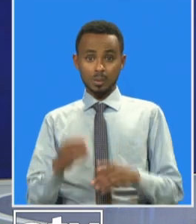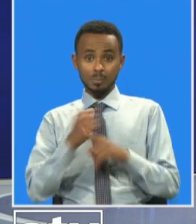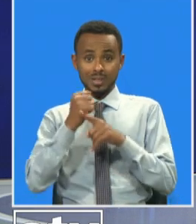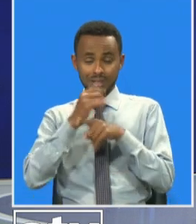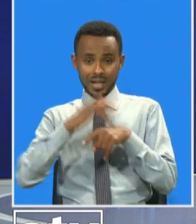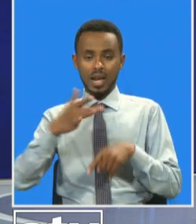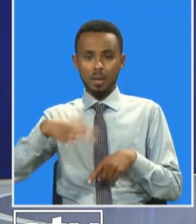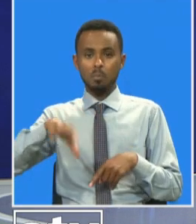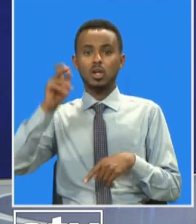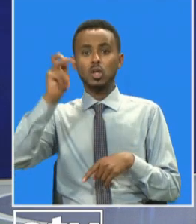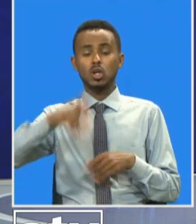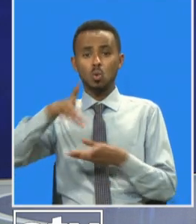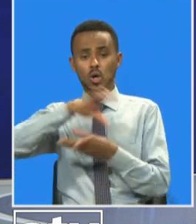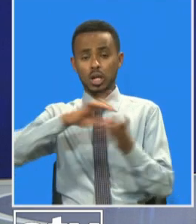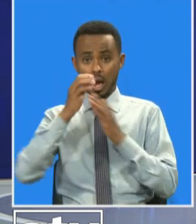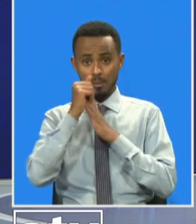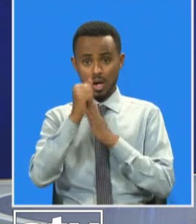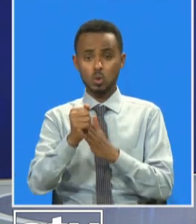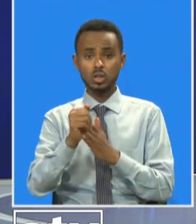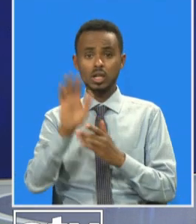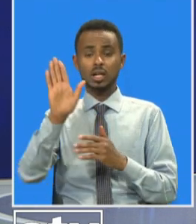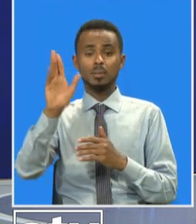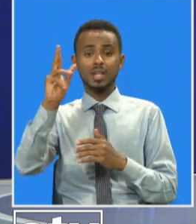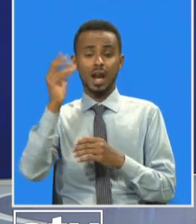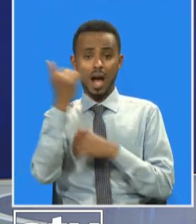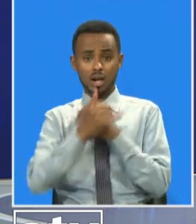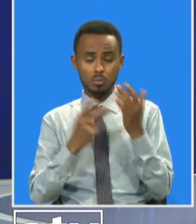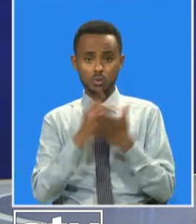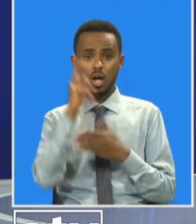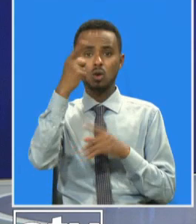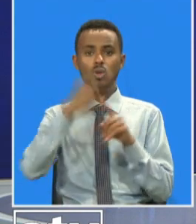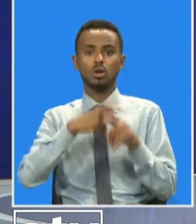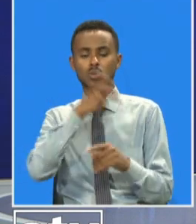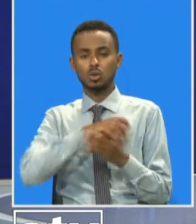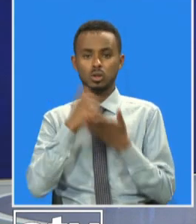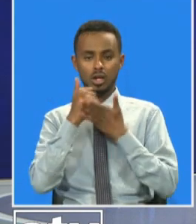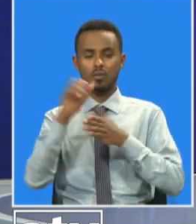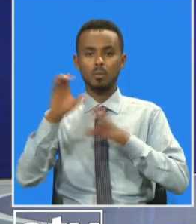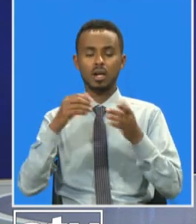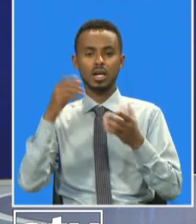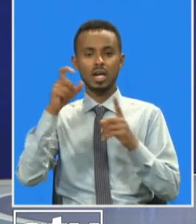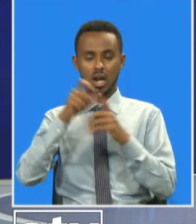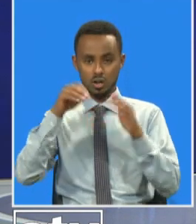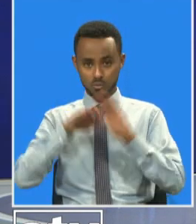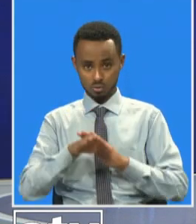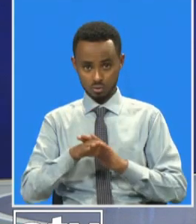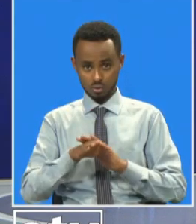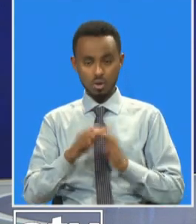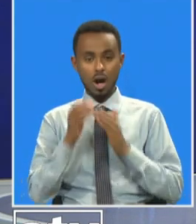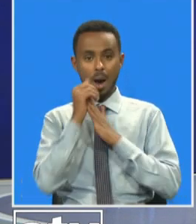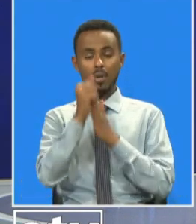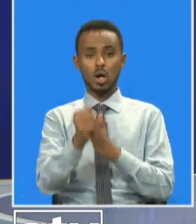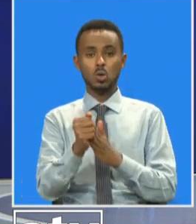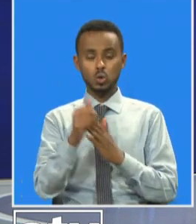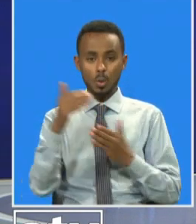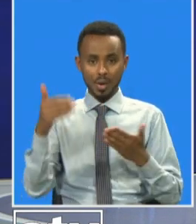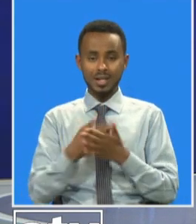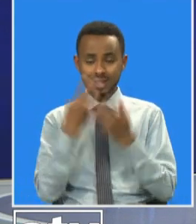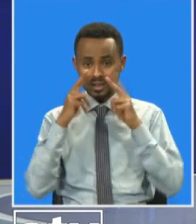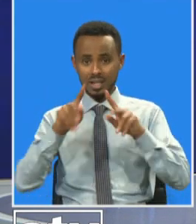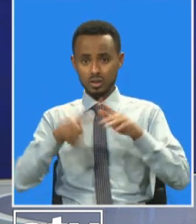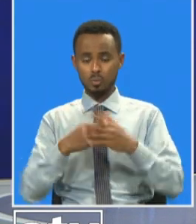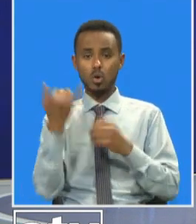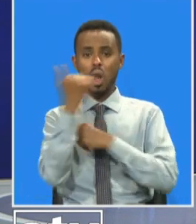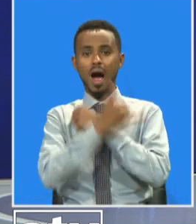በስልጣና ላይ የሚገኙ የደቡብ ክልል አመራሮች ለገበታ ለሀገር ፕሮጀክት ያንዶር ደሞዛቸውን ድጋፍ ለማድረግ ቃል ገቡ። አመራሮቹ በአዲስ እይታ